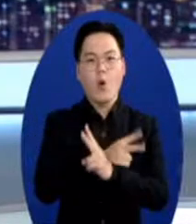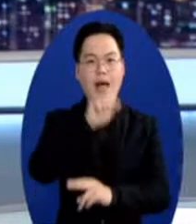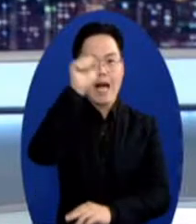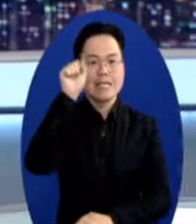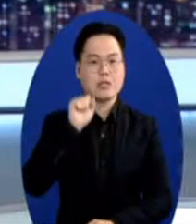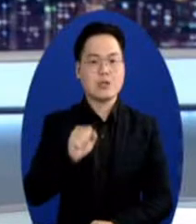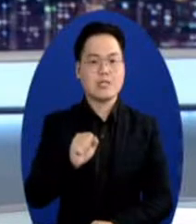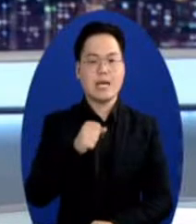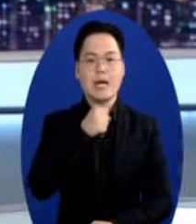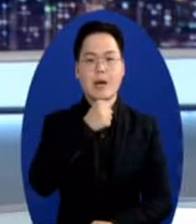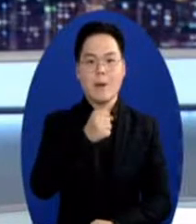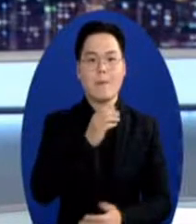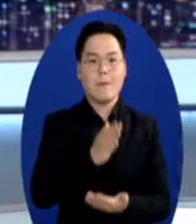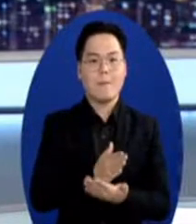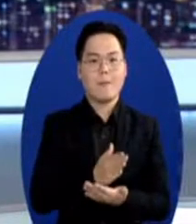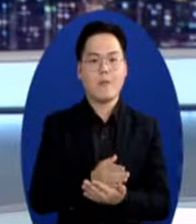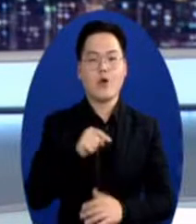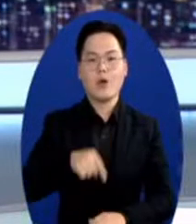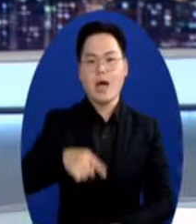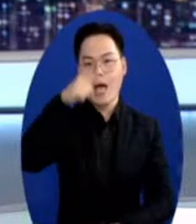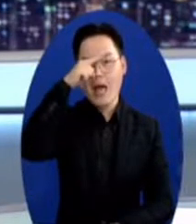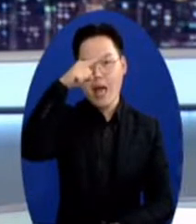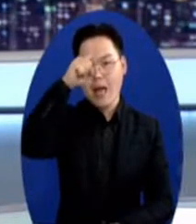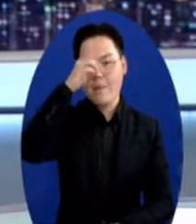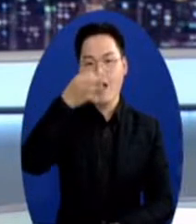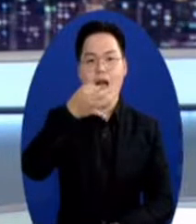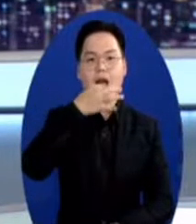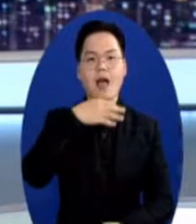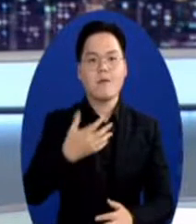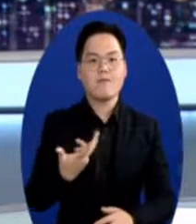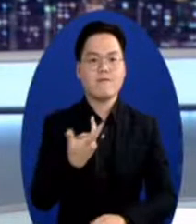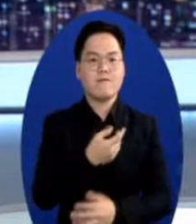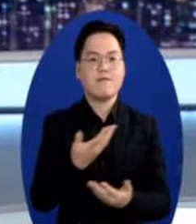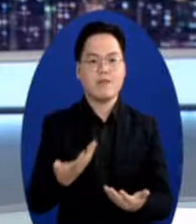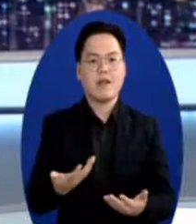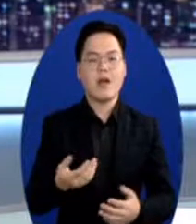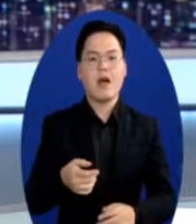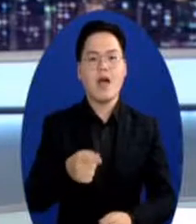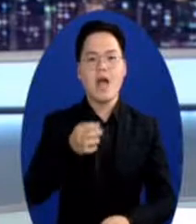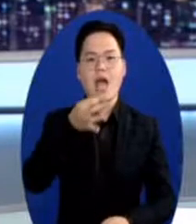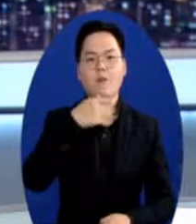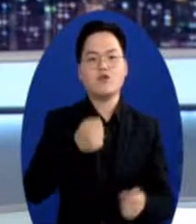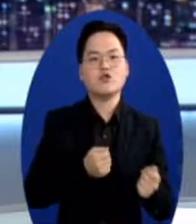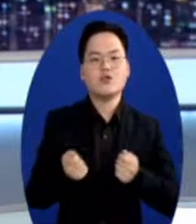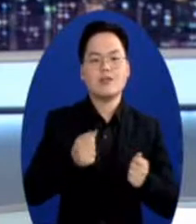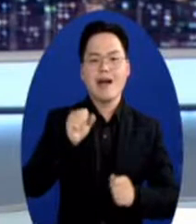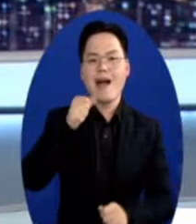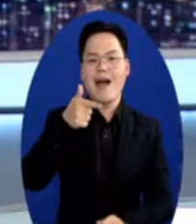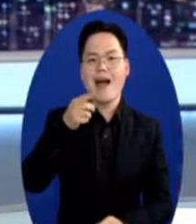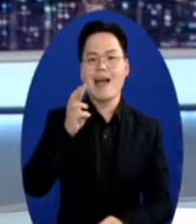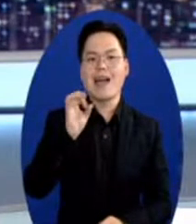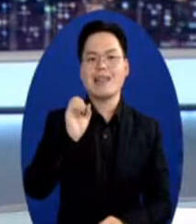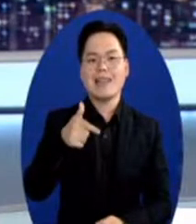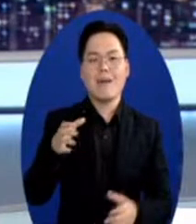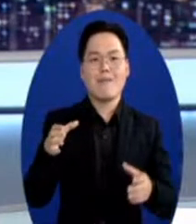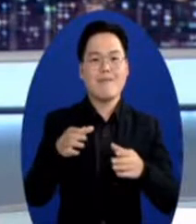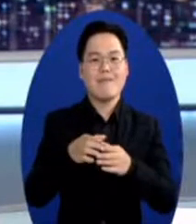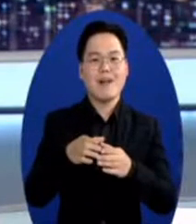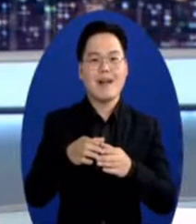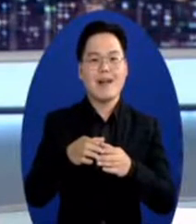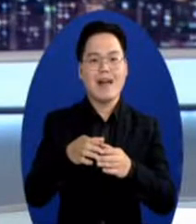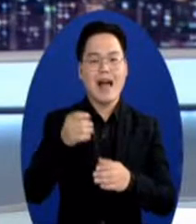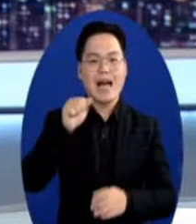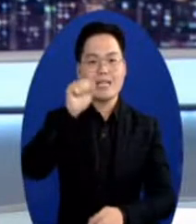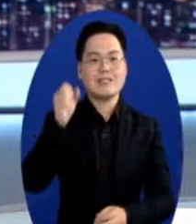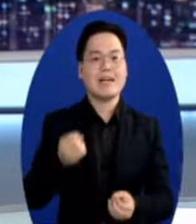судлаар цовруул сурвалжлан бэлтгэж байна. Өнөөдөр эмнэлгийн хэрэгслийн тухай хууль заасны дагуу эмийн зохицуулалтын агентлагтай болох асуудлыг хөндөж байгаа юм.